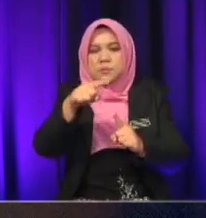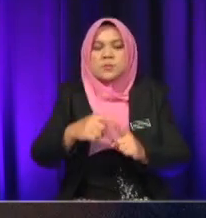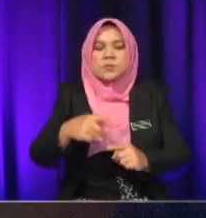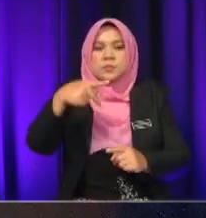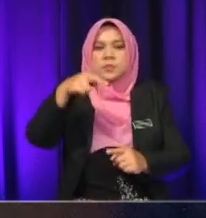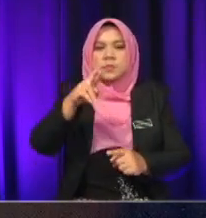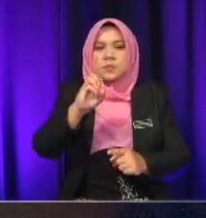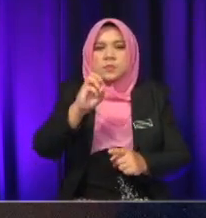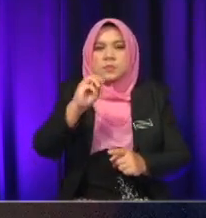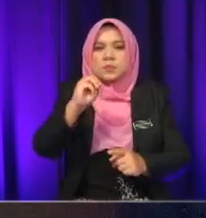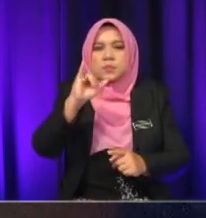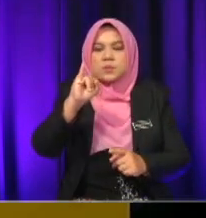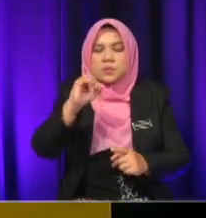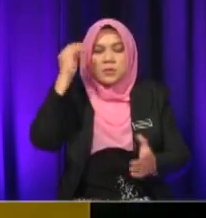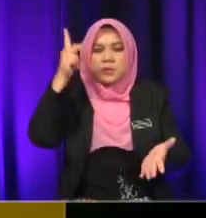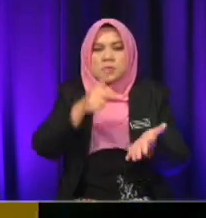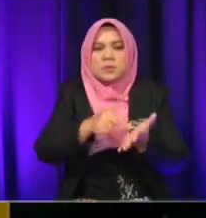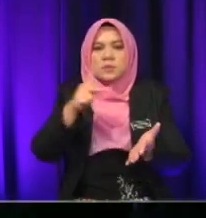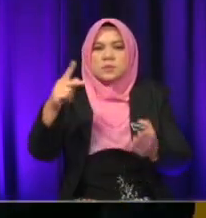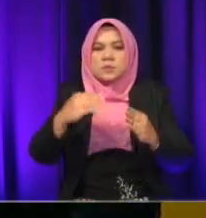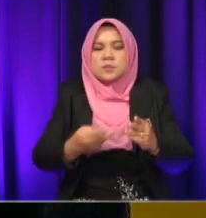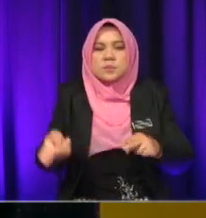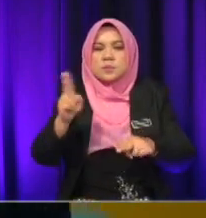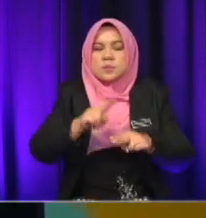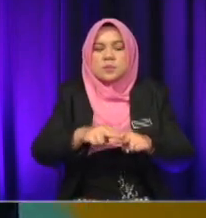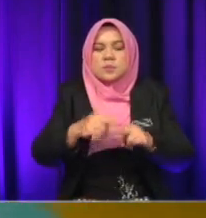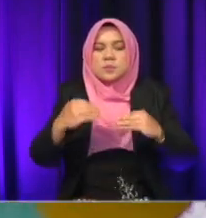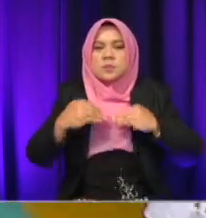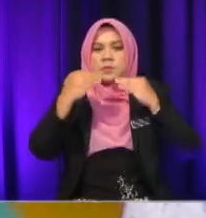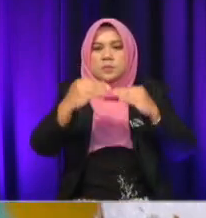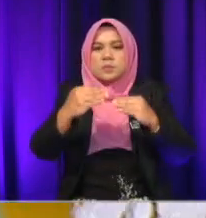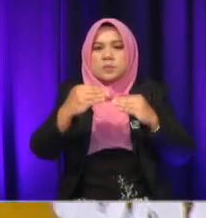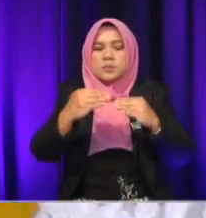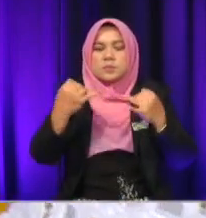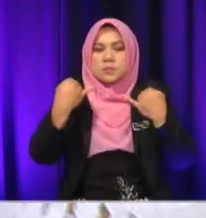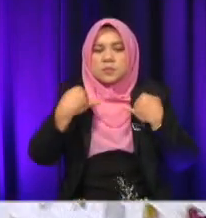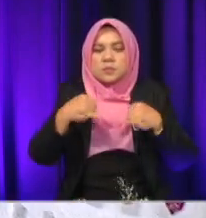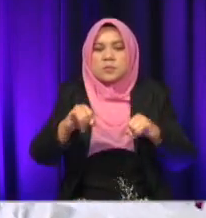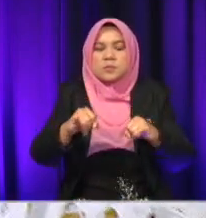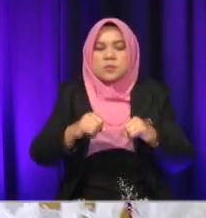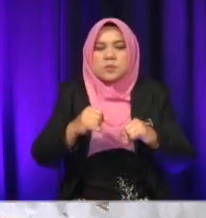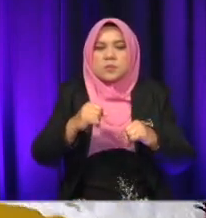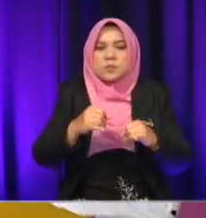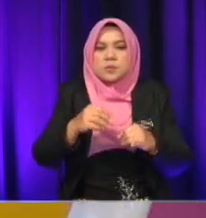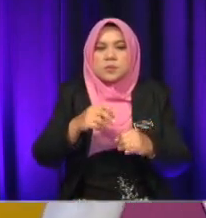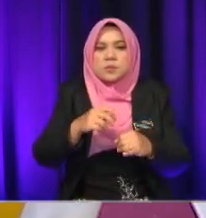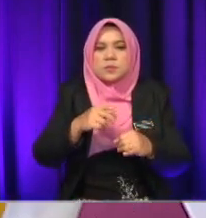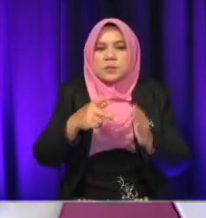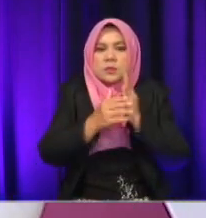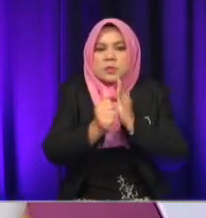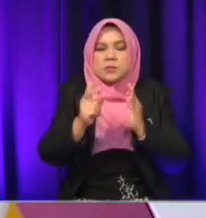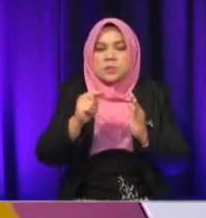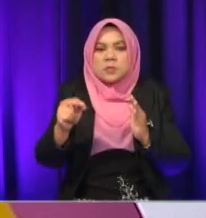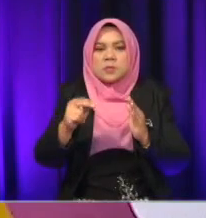mempromosikan, memperkenalkan, meningkatkan atau melariskan sesuatu jualan produk perkhidmatan